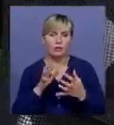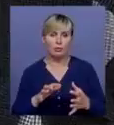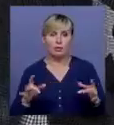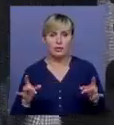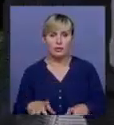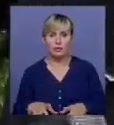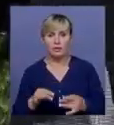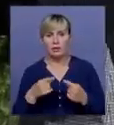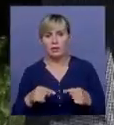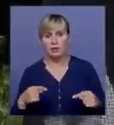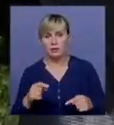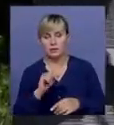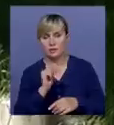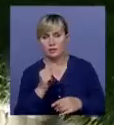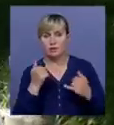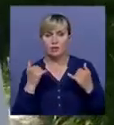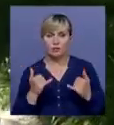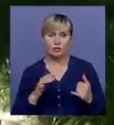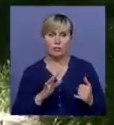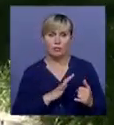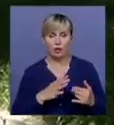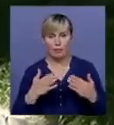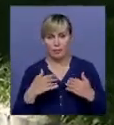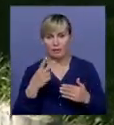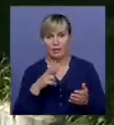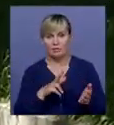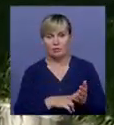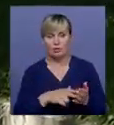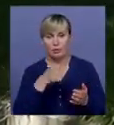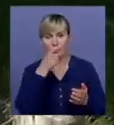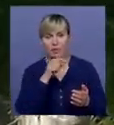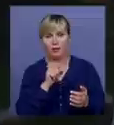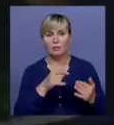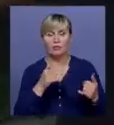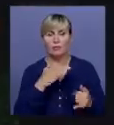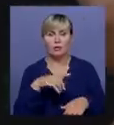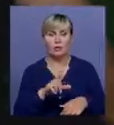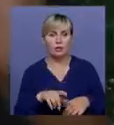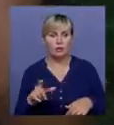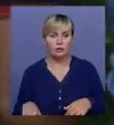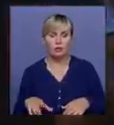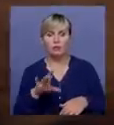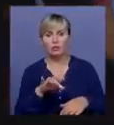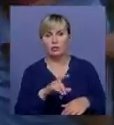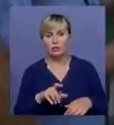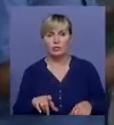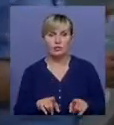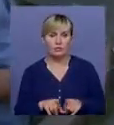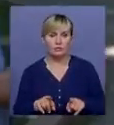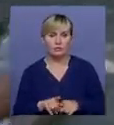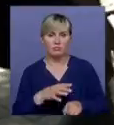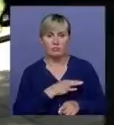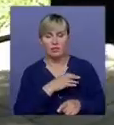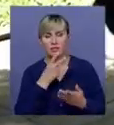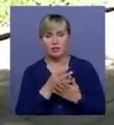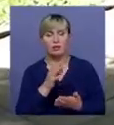рестораны, торговые центры и скверы. Сегодня побывали в парке 28 панфиловцев. Там сейчас многолюдно, и горожане пренебрегают санитарными правилами. Но